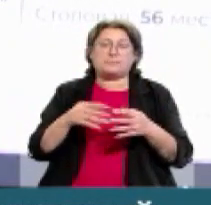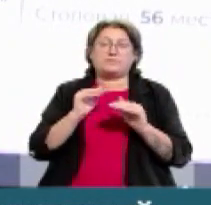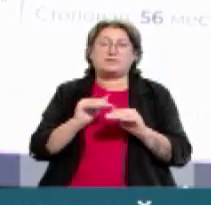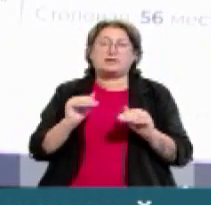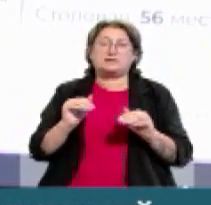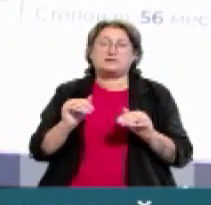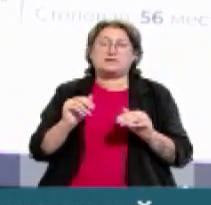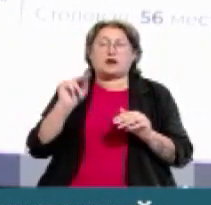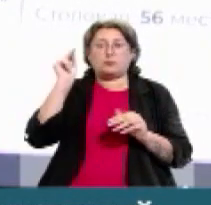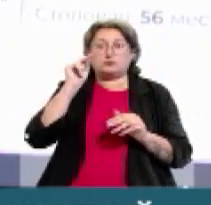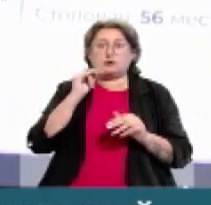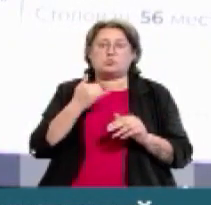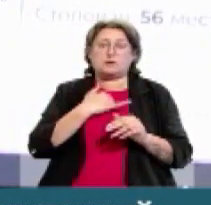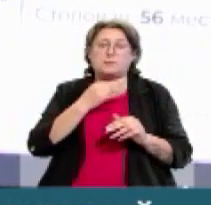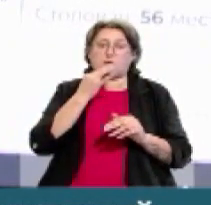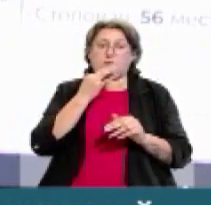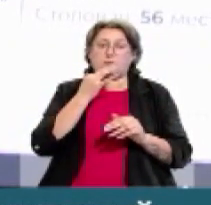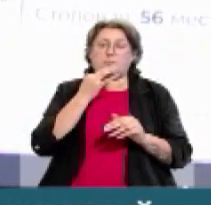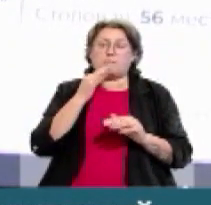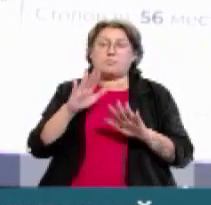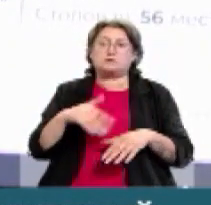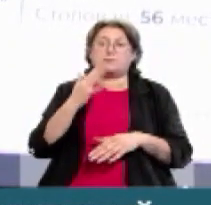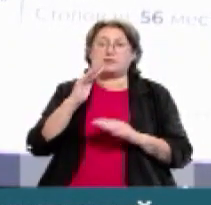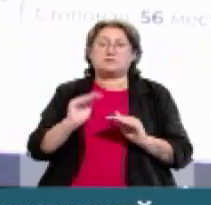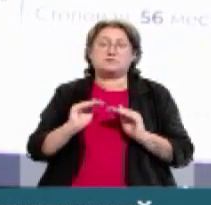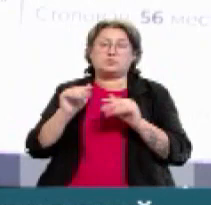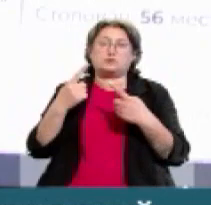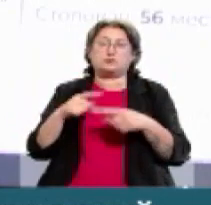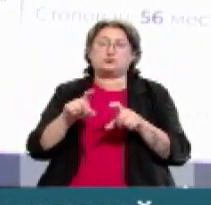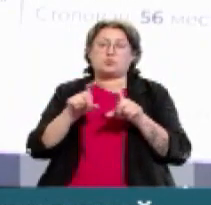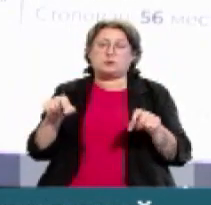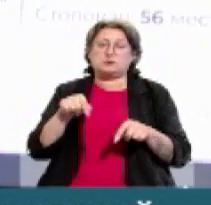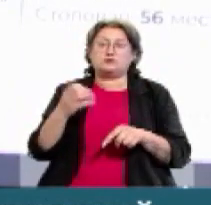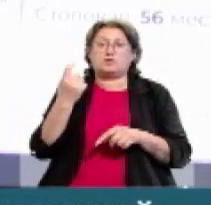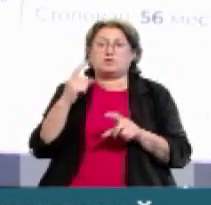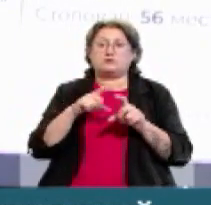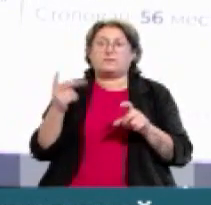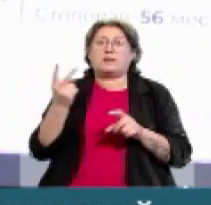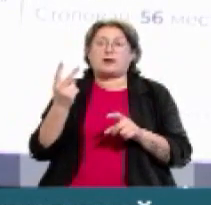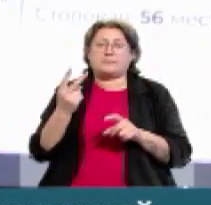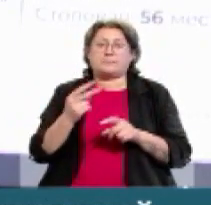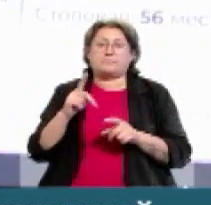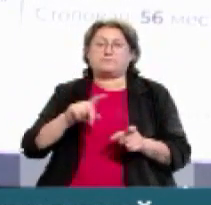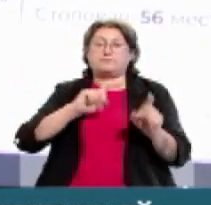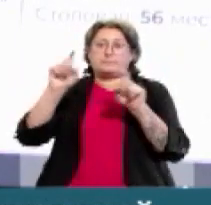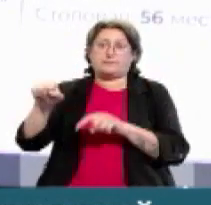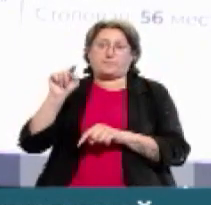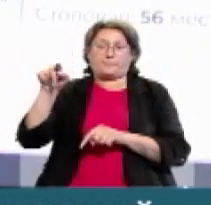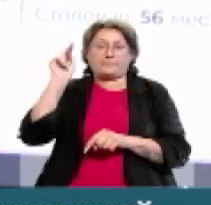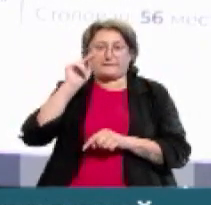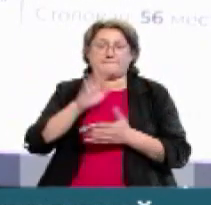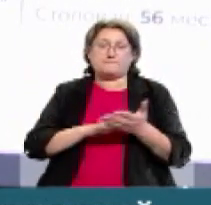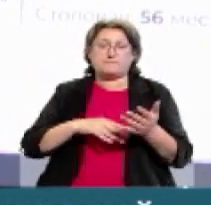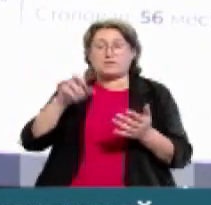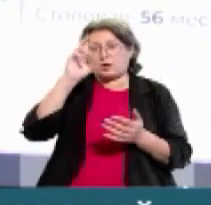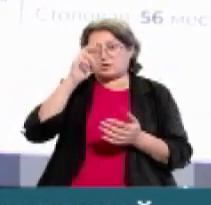Детки обучаются у нас, потом после пятый класс переходят в другую школу. Здесь еще одна школа есть, вторая школа. Они переходят туда, там обучаются дальше